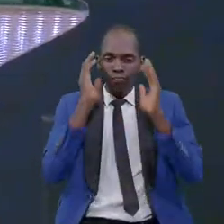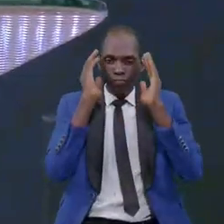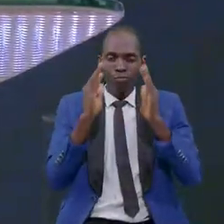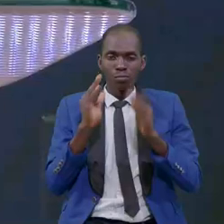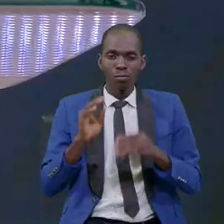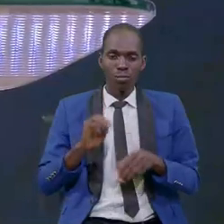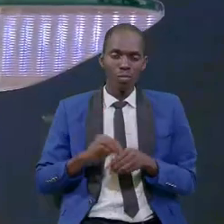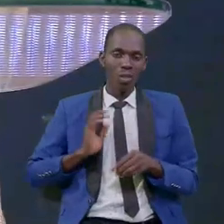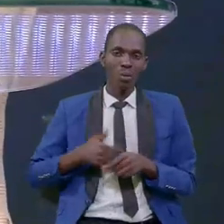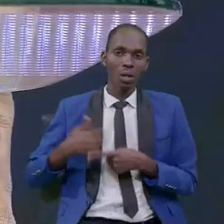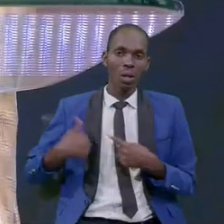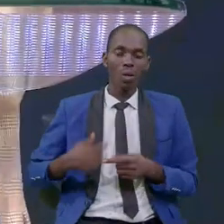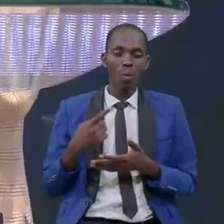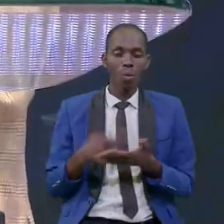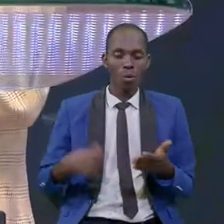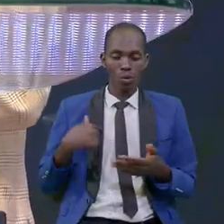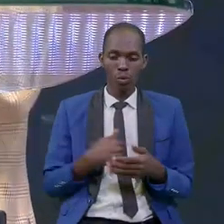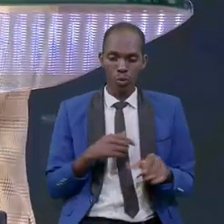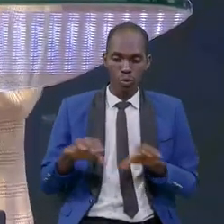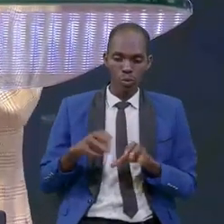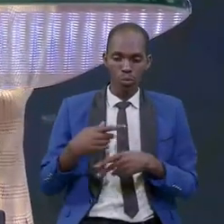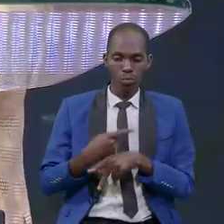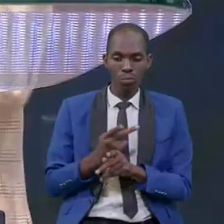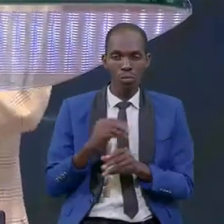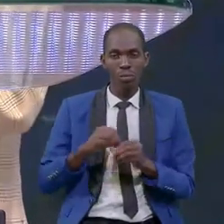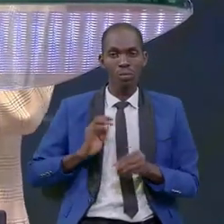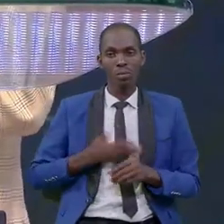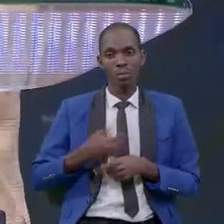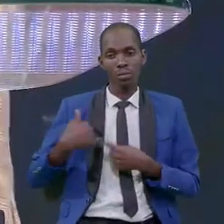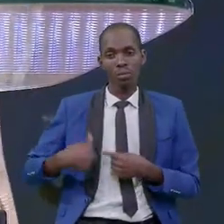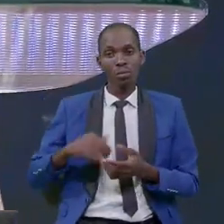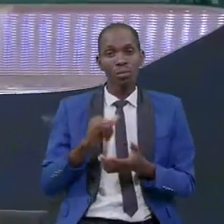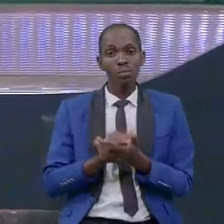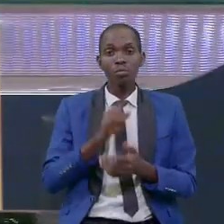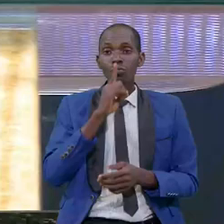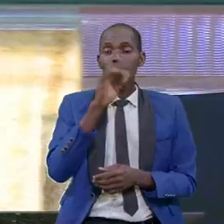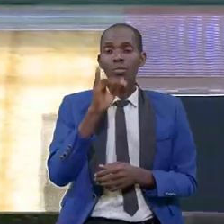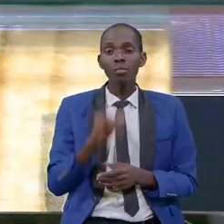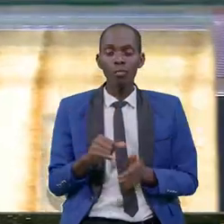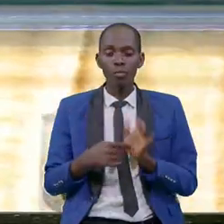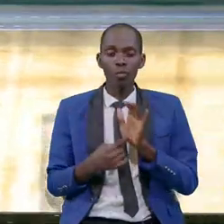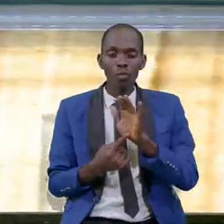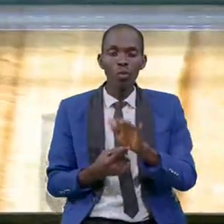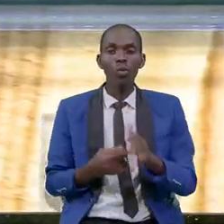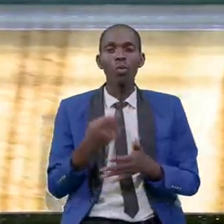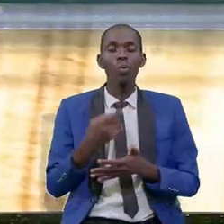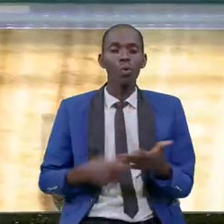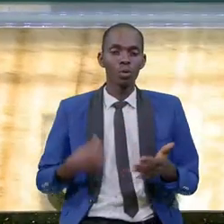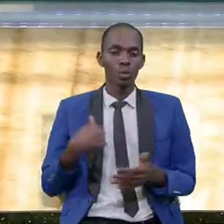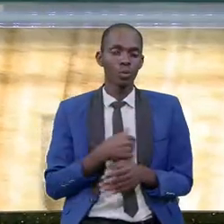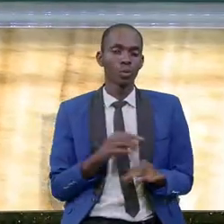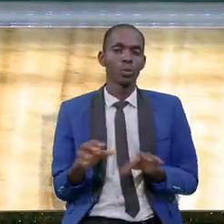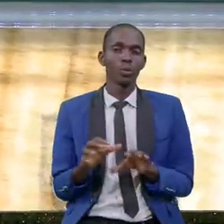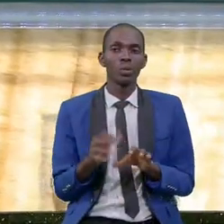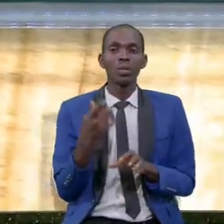cœur, ce que nous ferons, que nous faisons avec le cœur, c'est ce qui détermine tout ce que nous faisons. Le cœur est